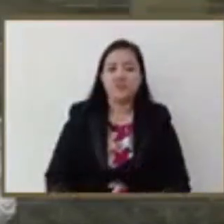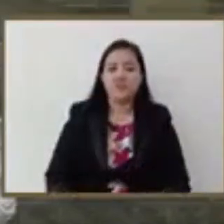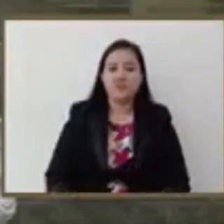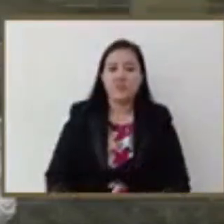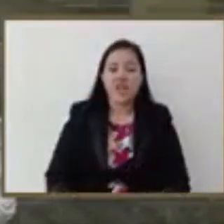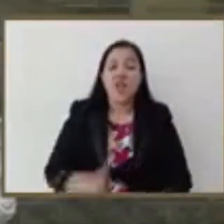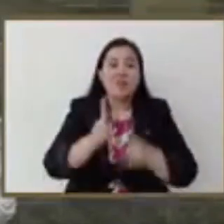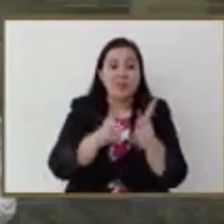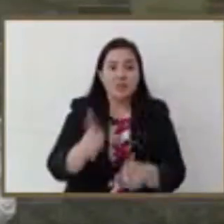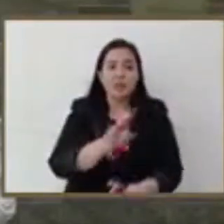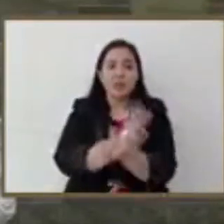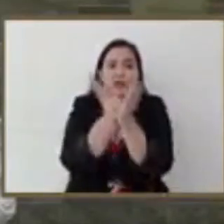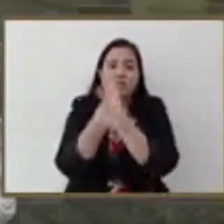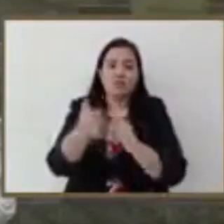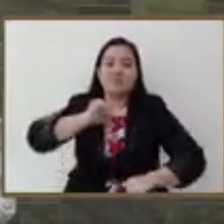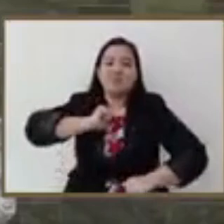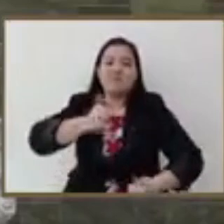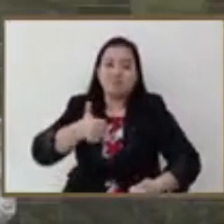magyayabang.